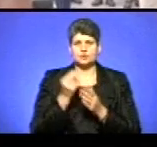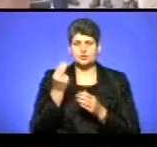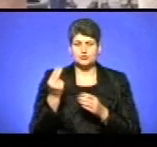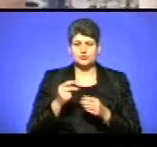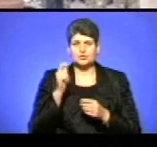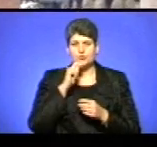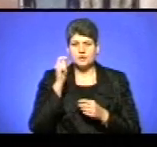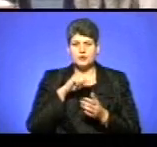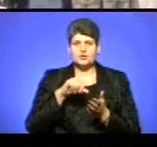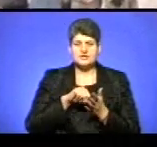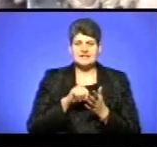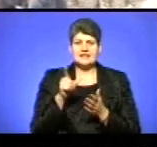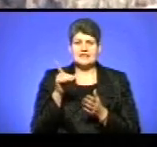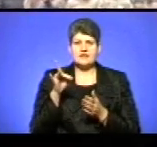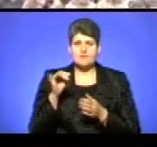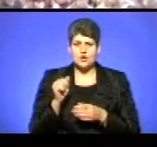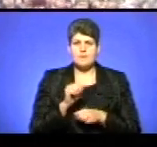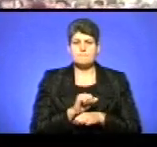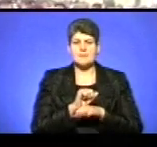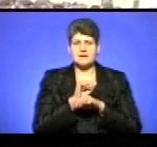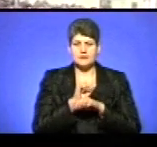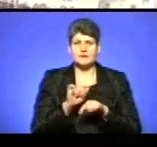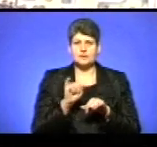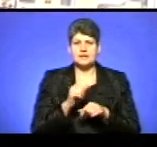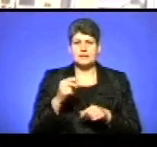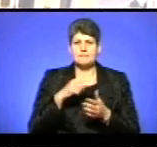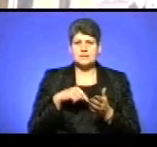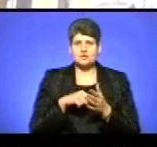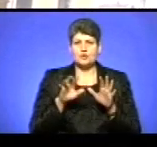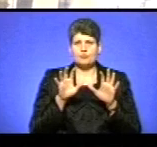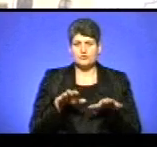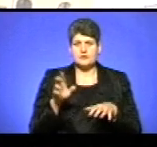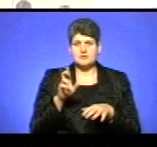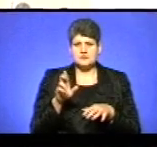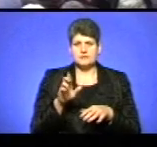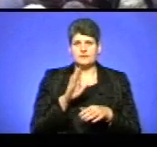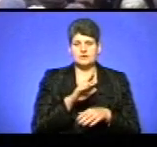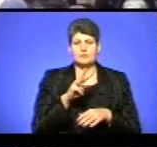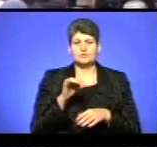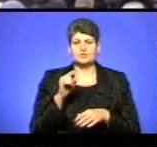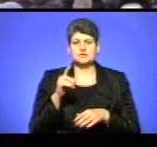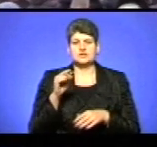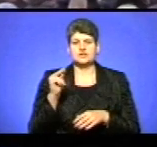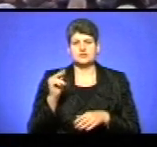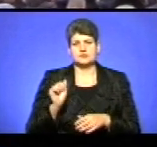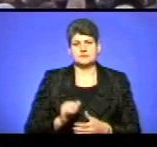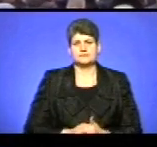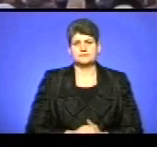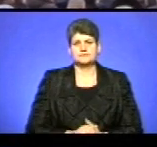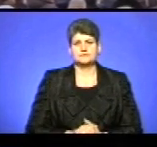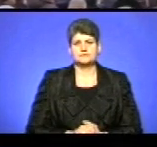Шупляку, учаснику Євромайдану Петру Кузєву та міському голові Бережан Володимиру Музичці.